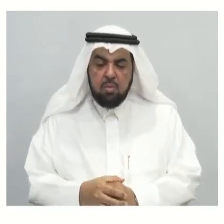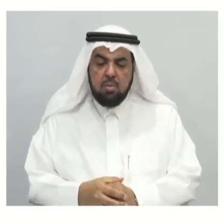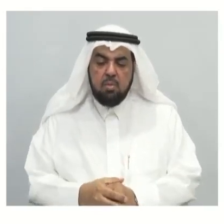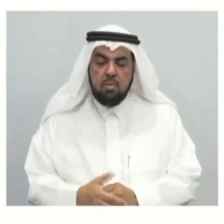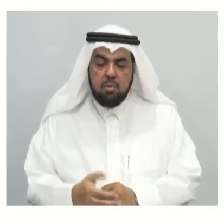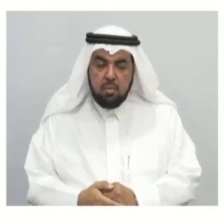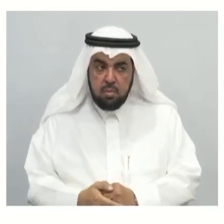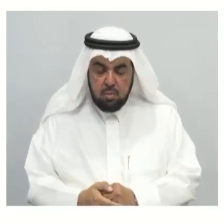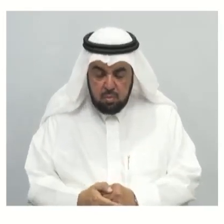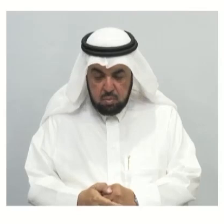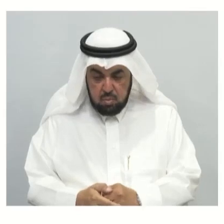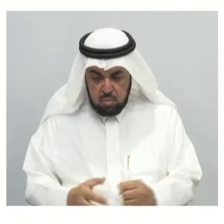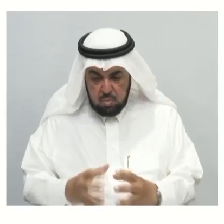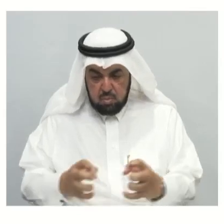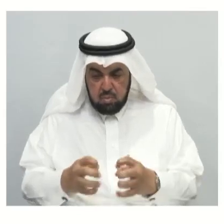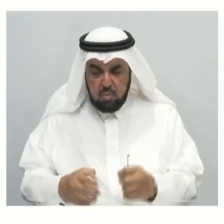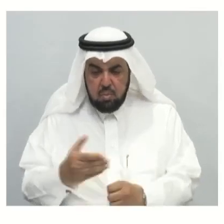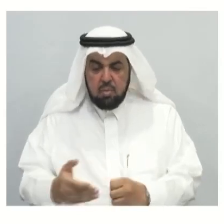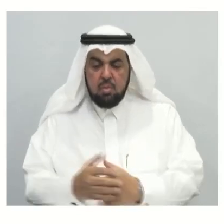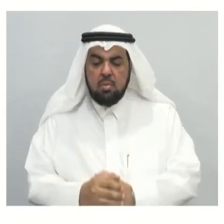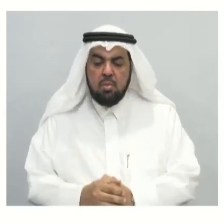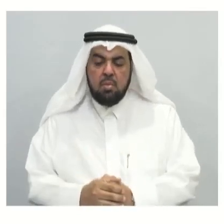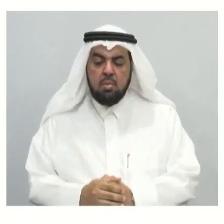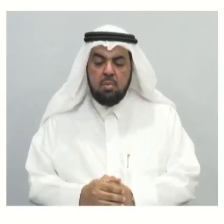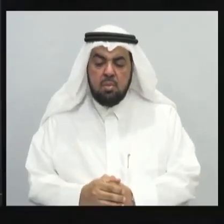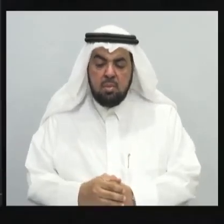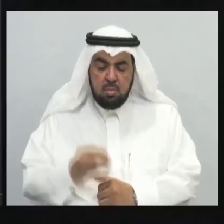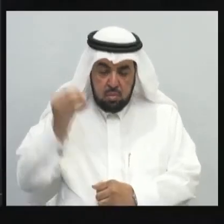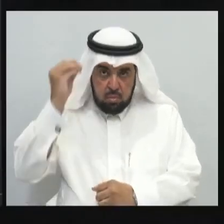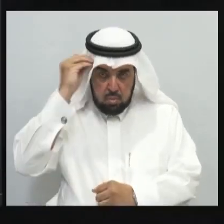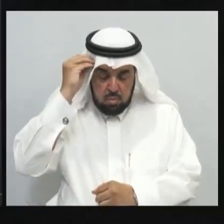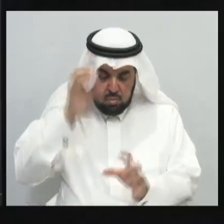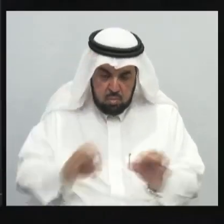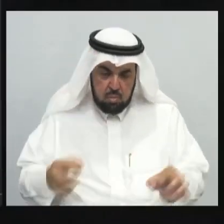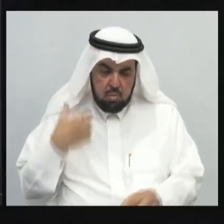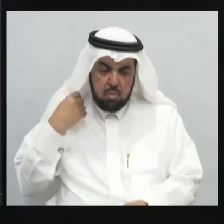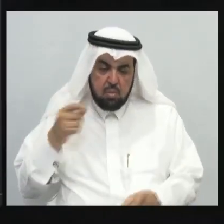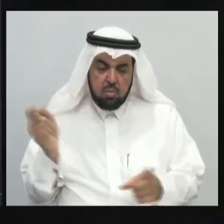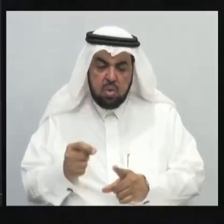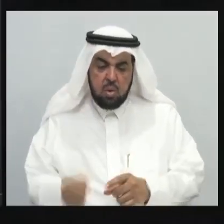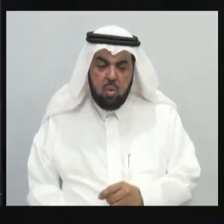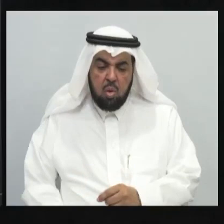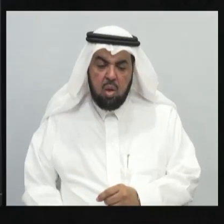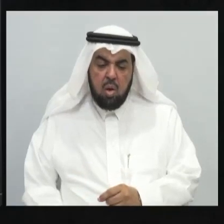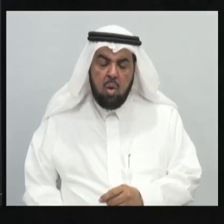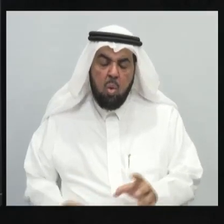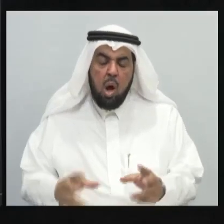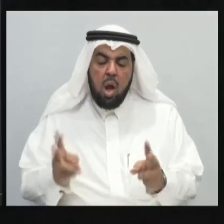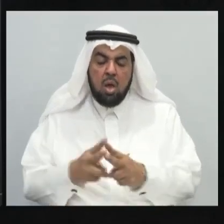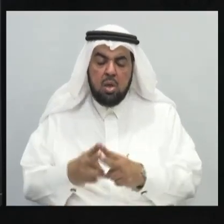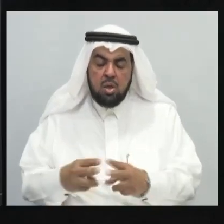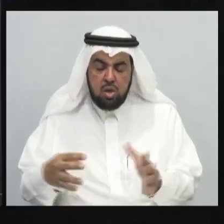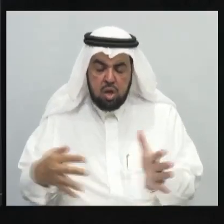نجيب الان على السؤال التالي بعد ان تعرفنا على نشاه الجامعه واهدافها واجهزه